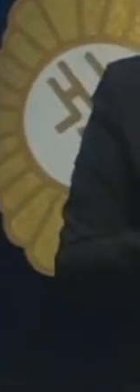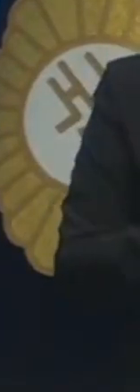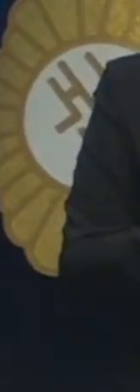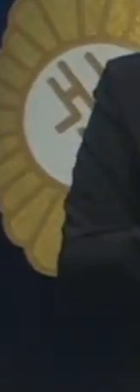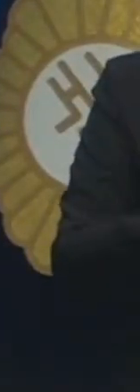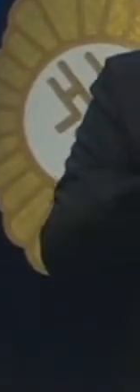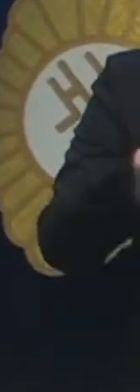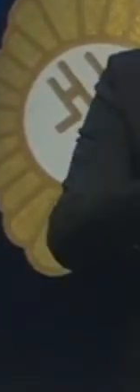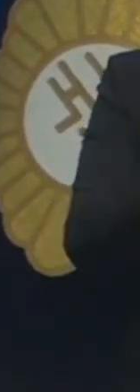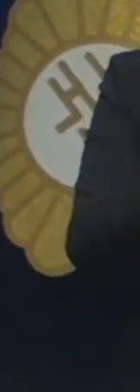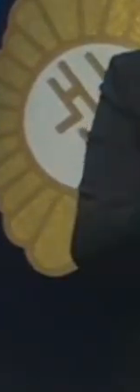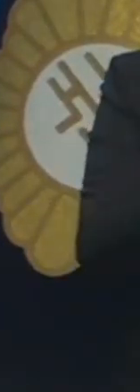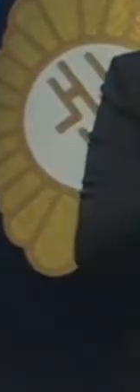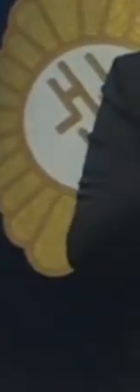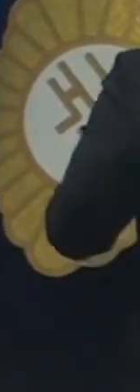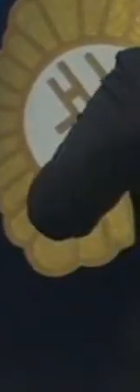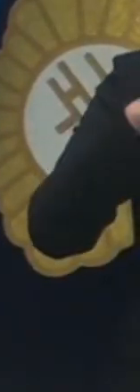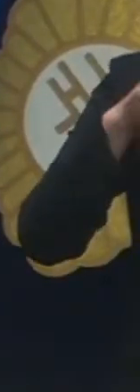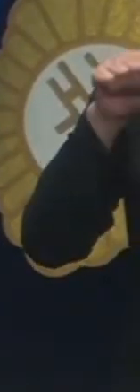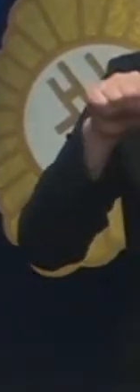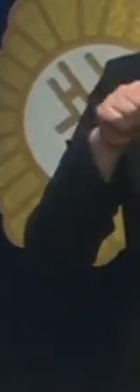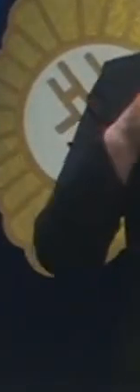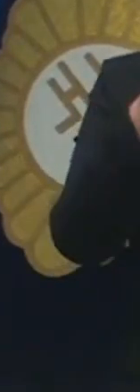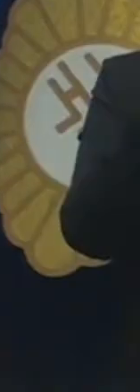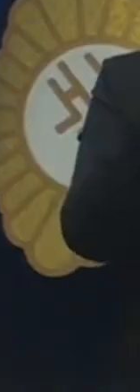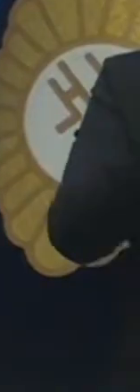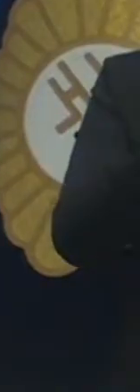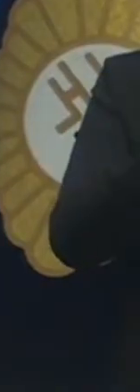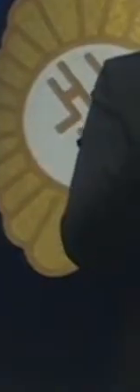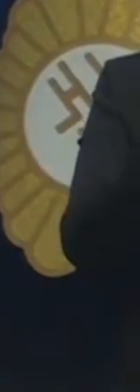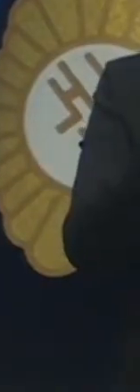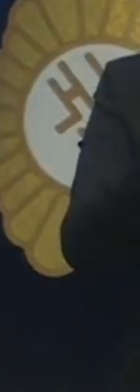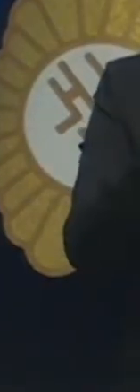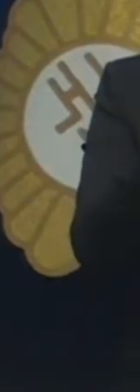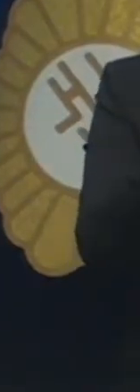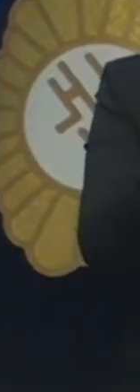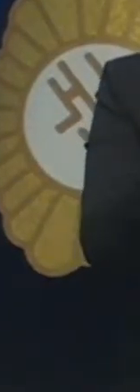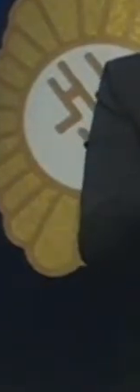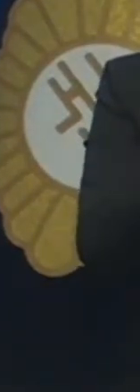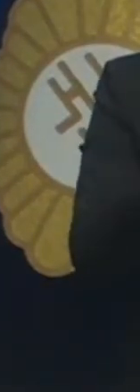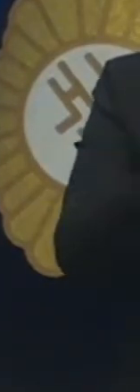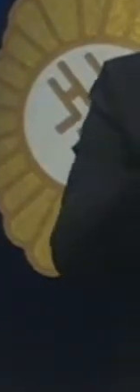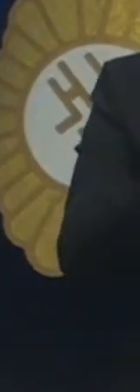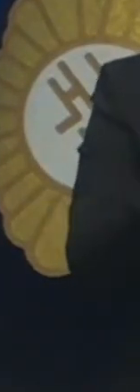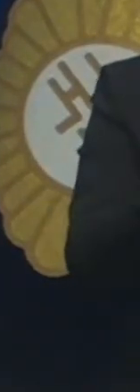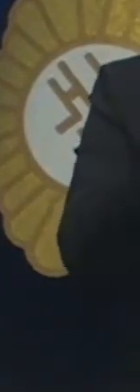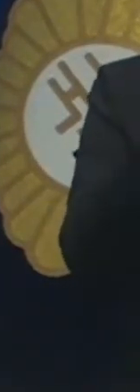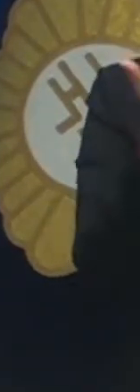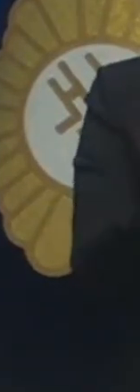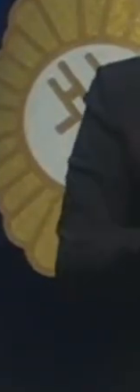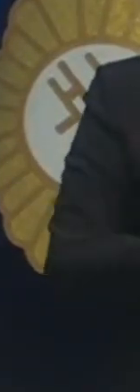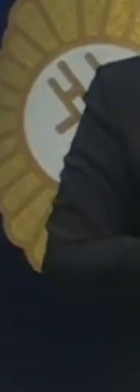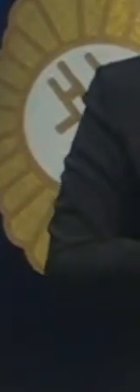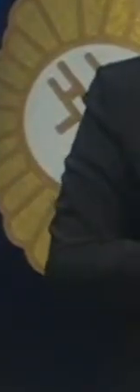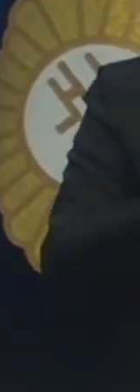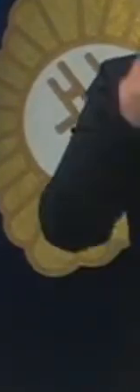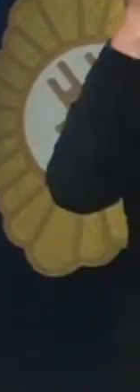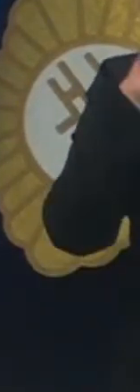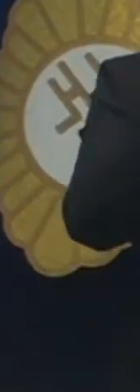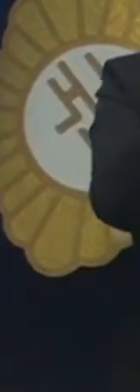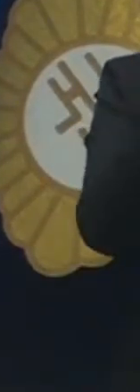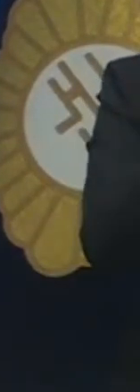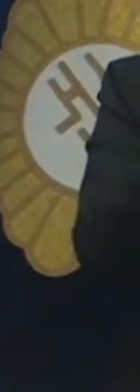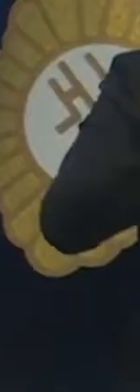온 불법과 편법에 대해서는 사법적 조치를 이뤄내어야 합니다. 사모펀드가 우리 사회를